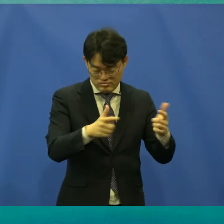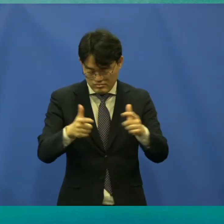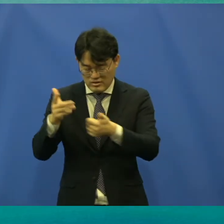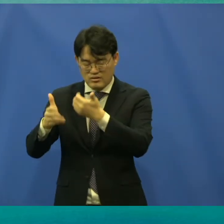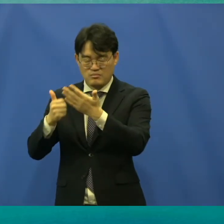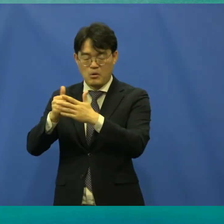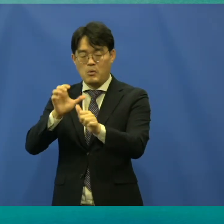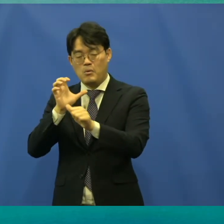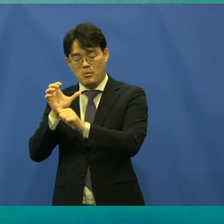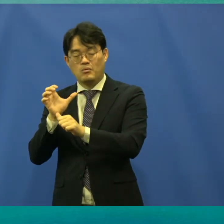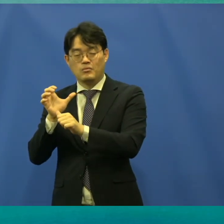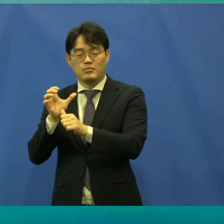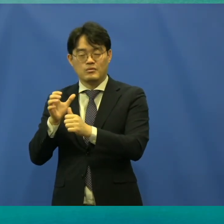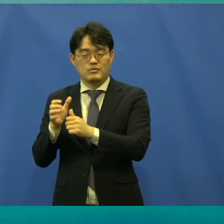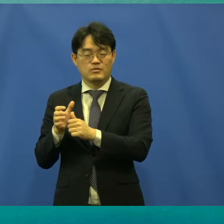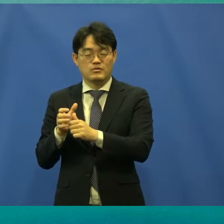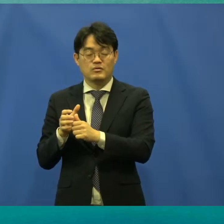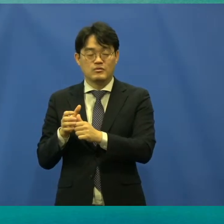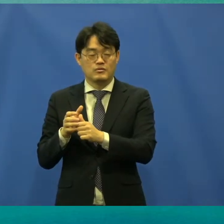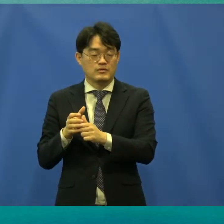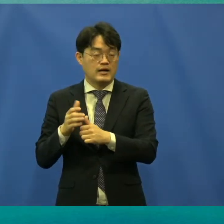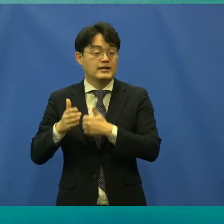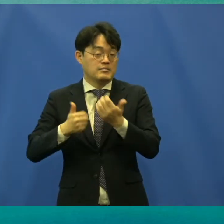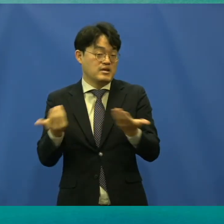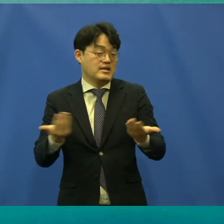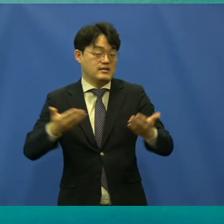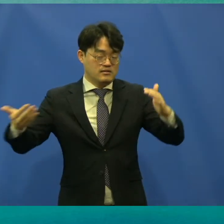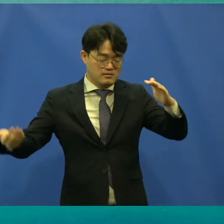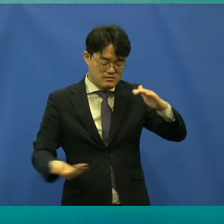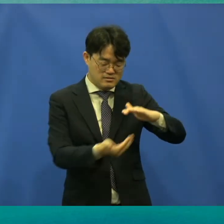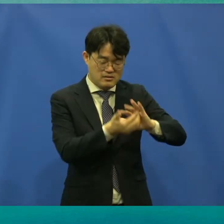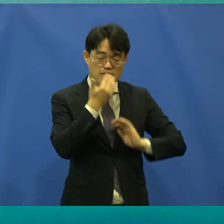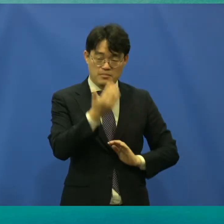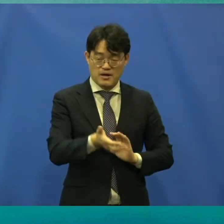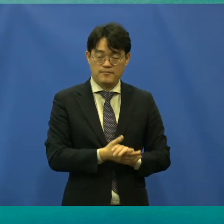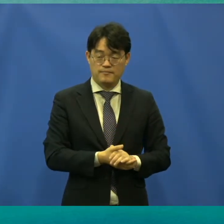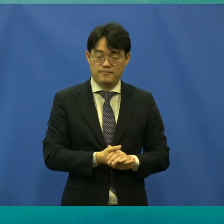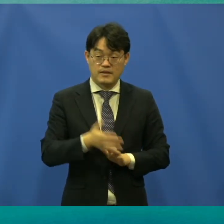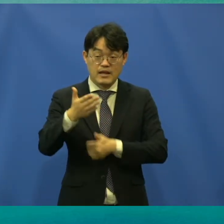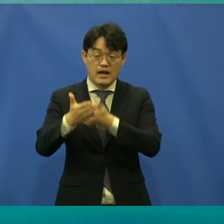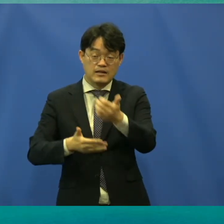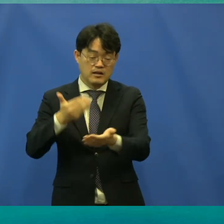하나님은 우리를 내버려 두시지 않습니다. 계속 도망을 가도록 방치하시지 않습니다.